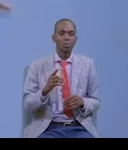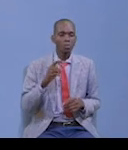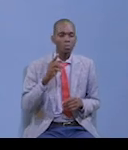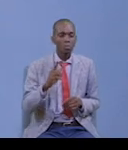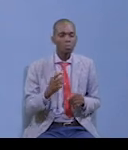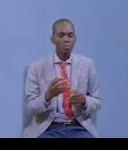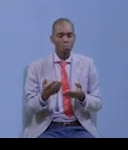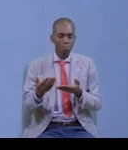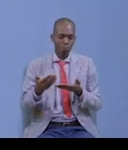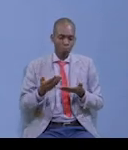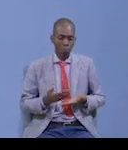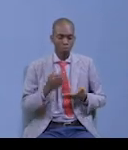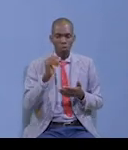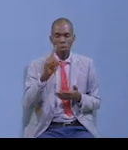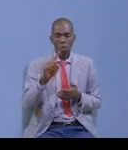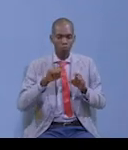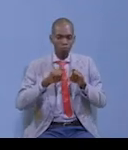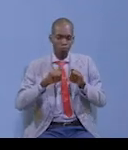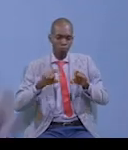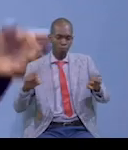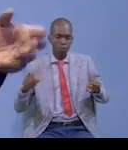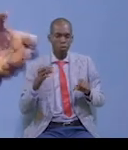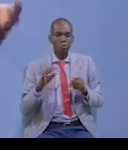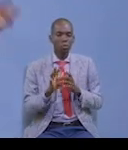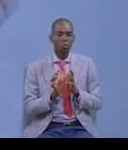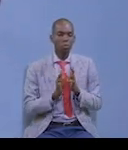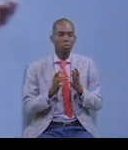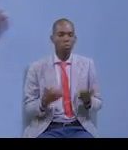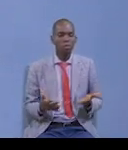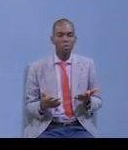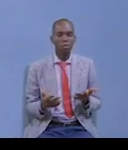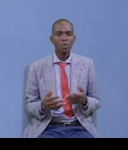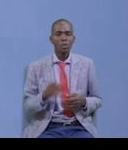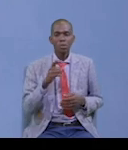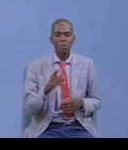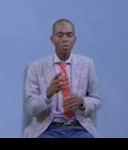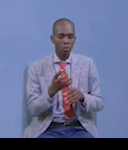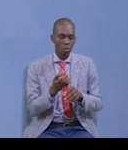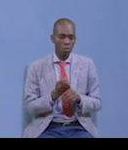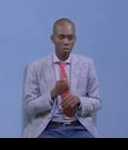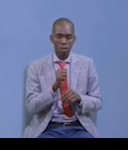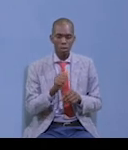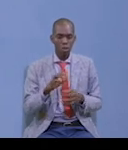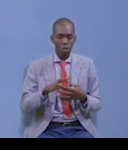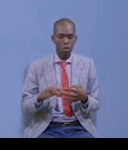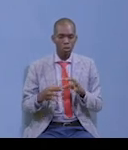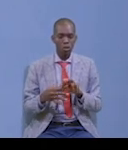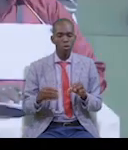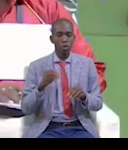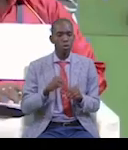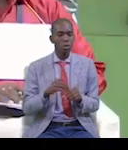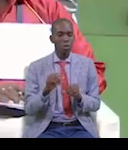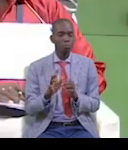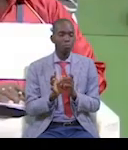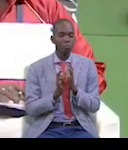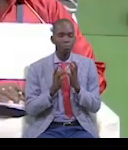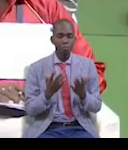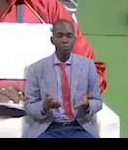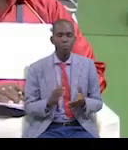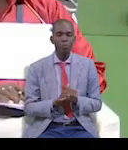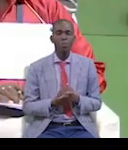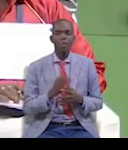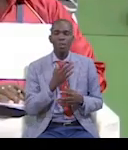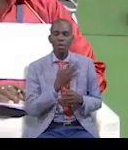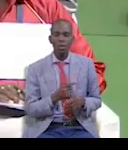pick a verse of scripture. ఒక లేఖనాన్ని మనం తీసుకుని, you pick a story in the scripture. లేఖనాల్లో ఒక కథను తీసుకుని, and